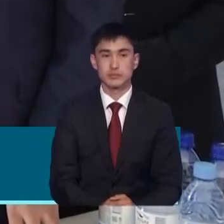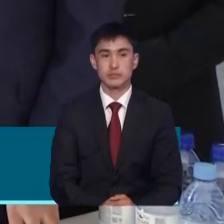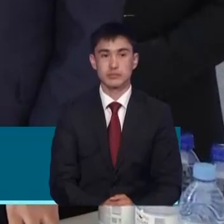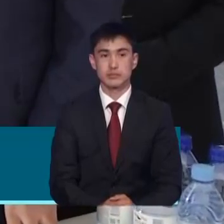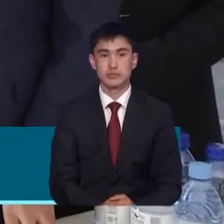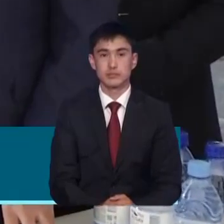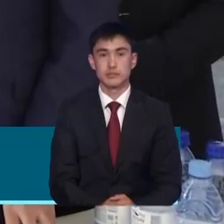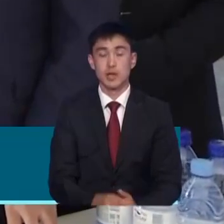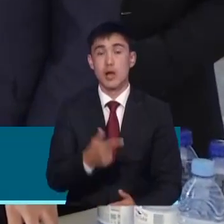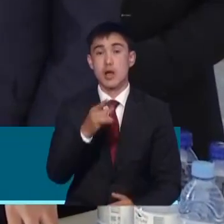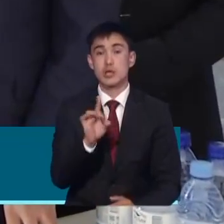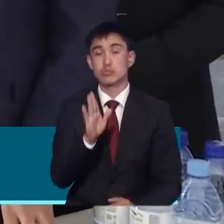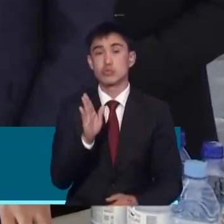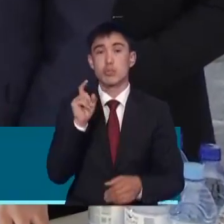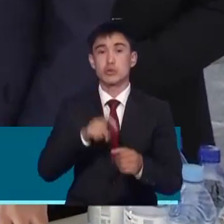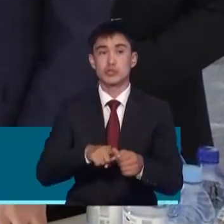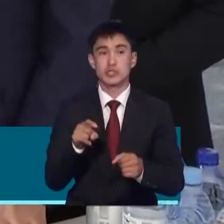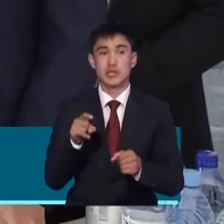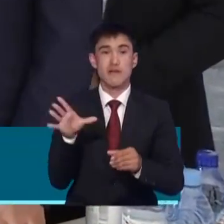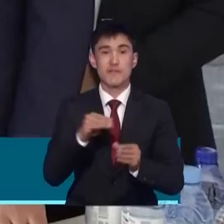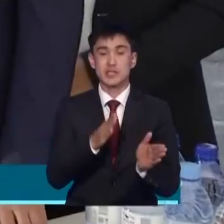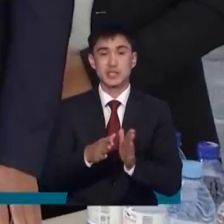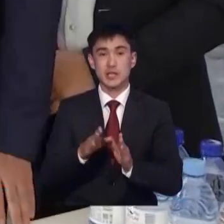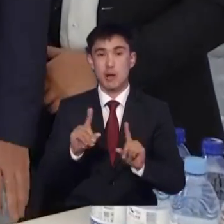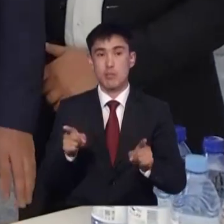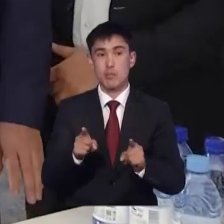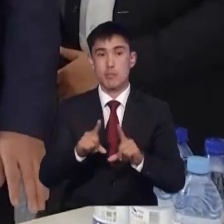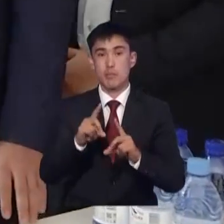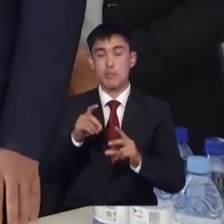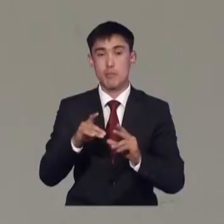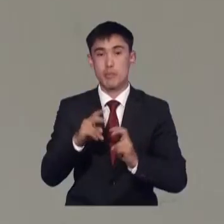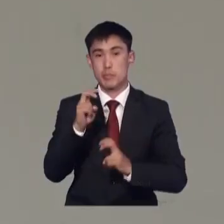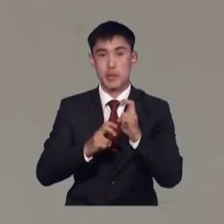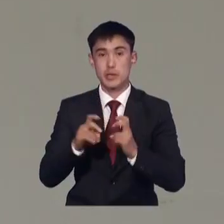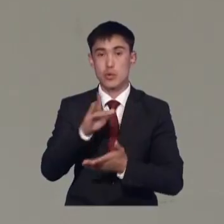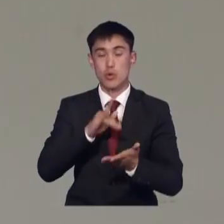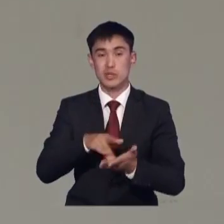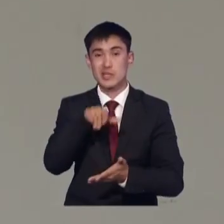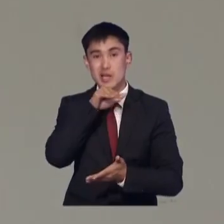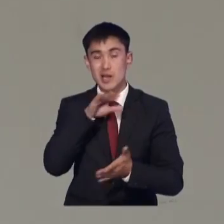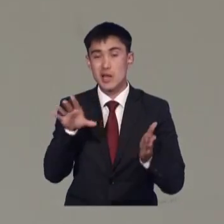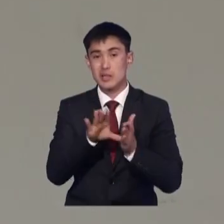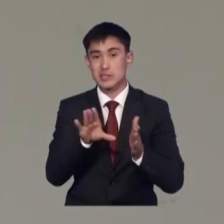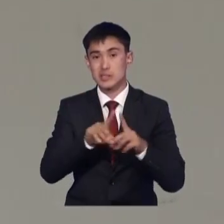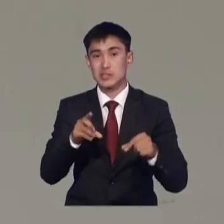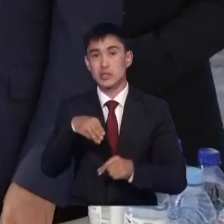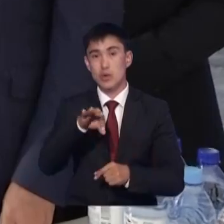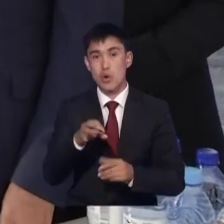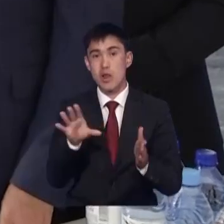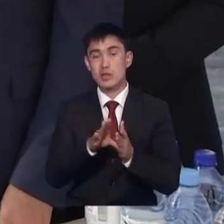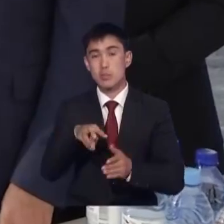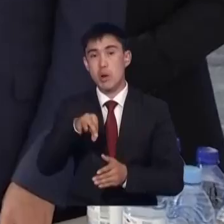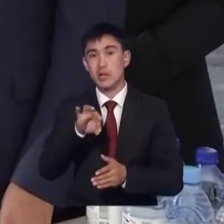ноябре газу будут подключены все системообразующие предприятия города это Келин электростанция товарищество